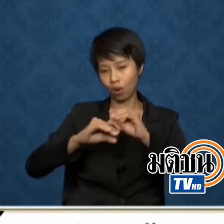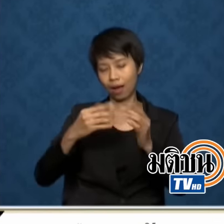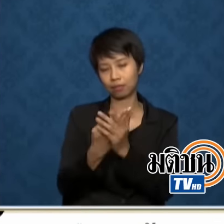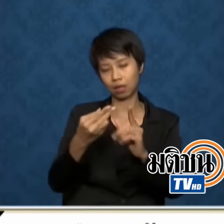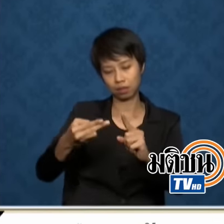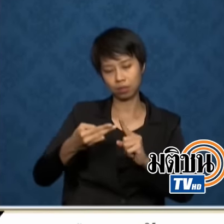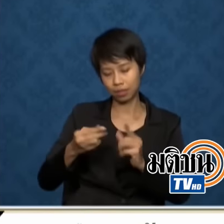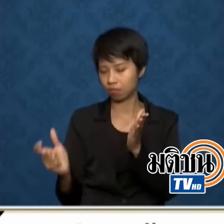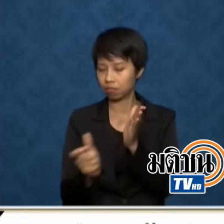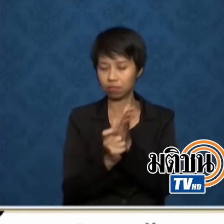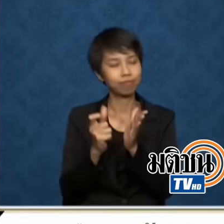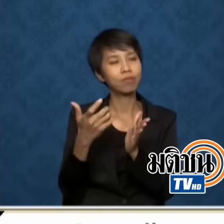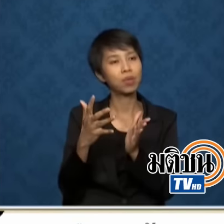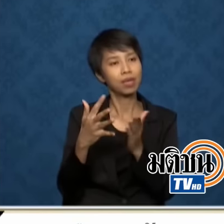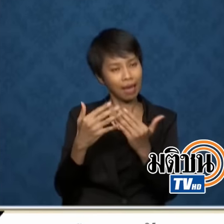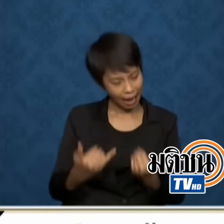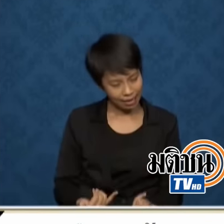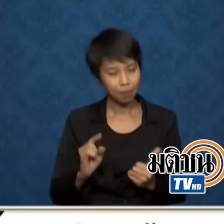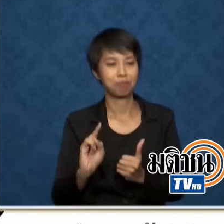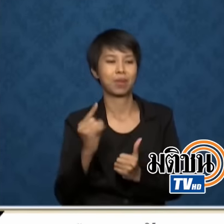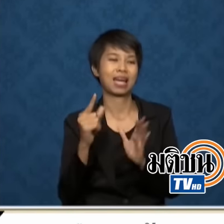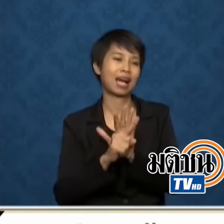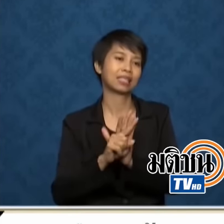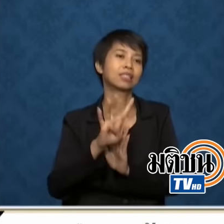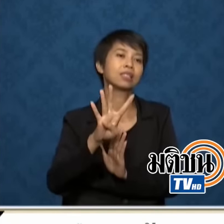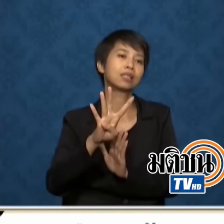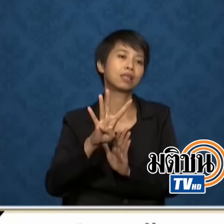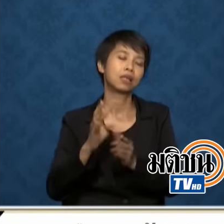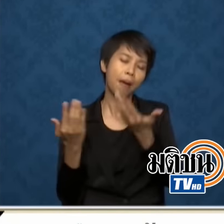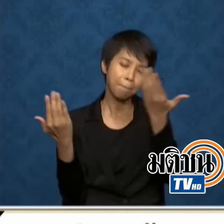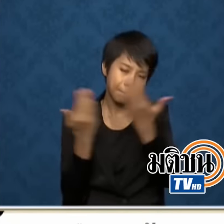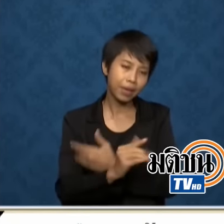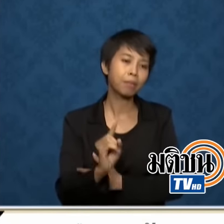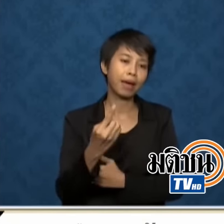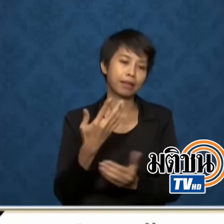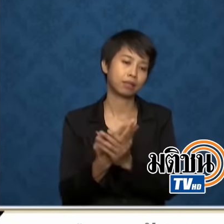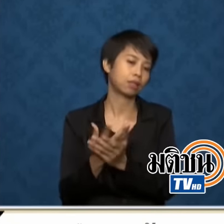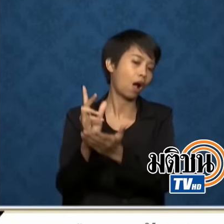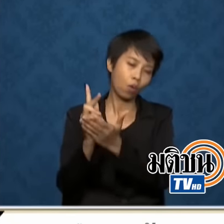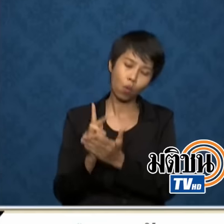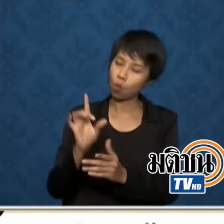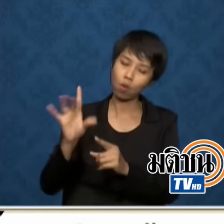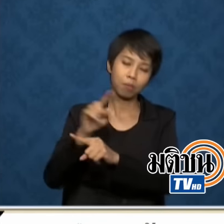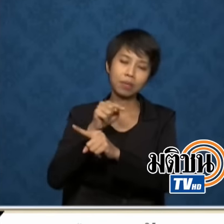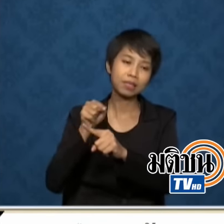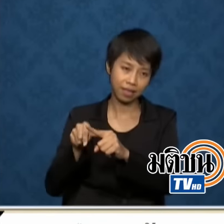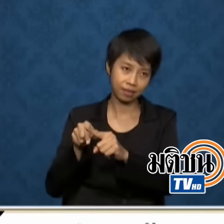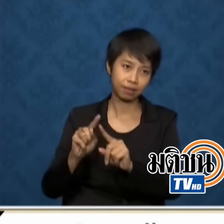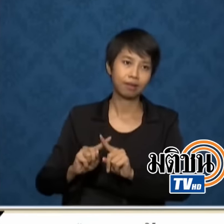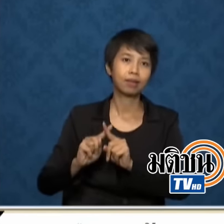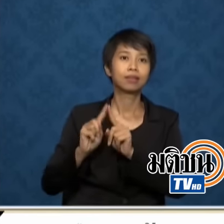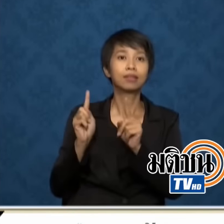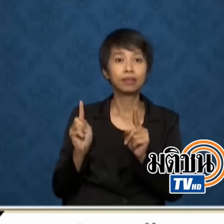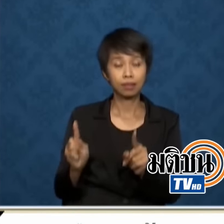อลวอลเล็ตค่ะก็เลยมีการเปลี่ยนรอบที่4ค่ะบอกว่าตอบไม่เอาแล้วงบ67เราจะกู้ทั้ง 100% นะคะแต่ก็โดนสกั